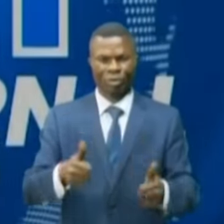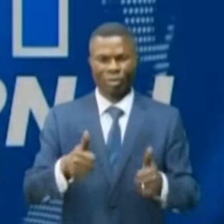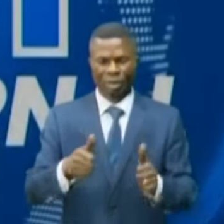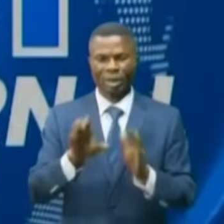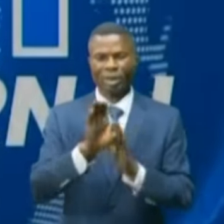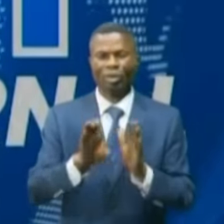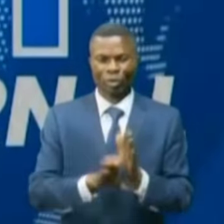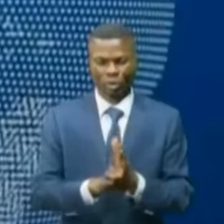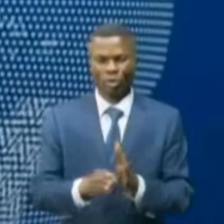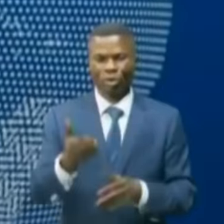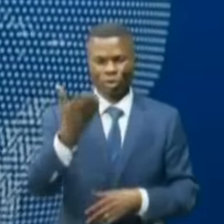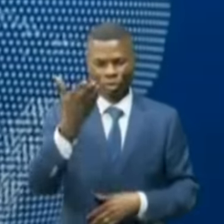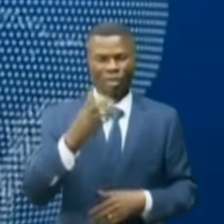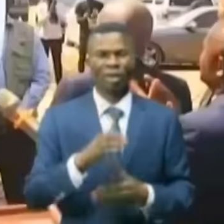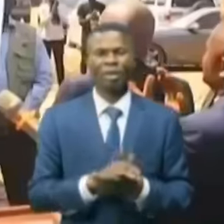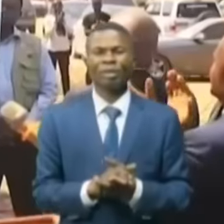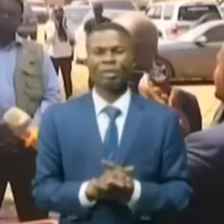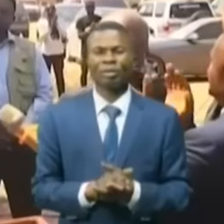conditions optimales.